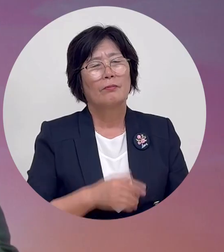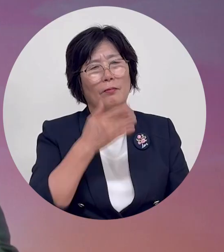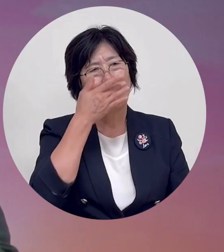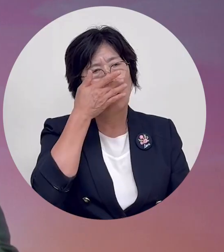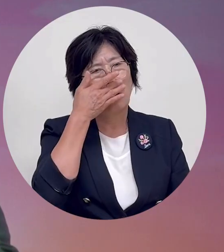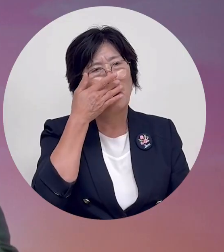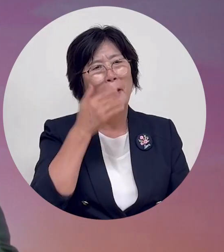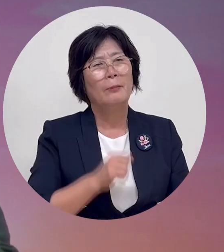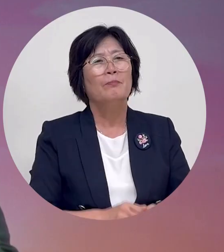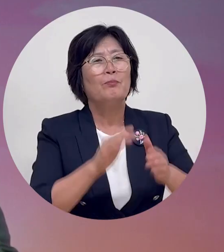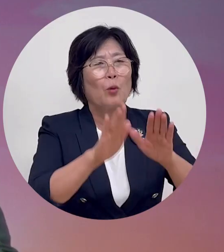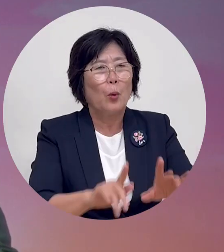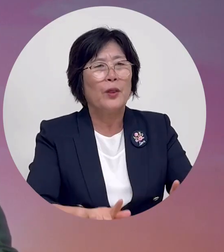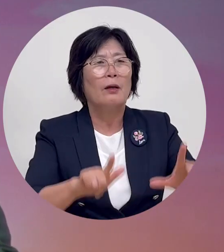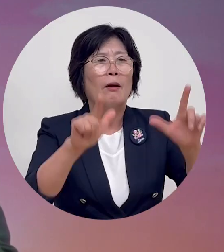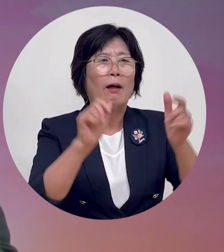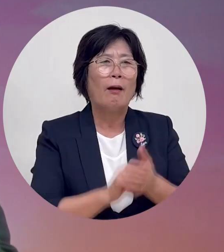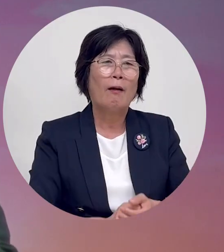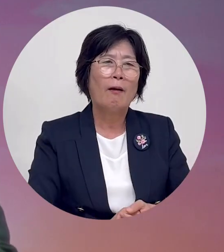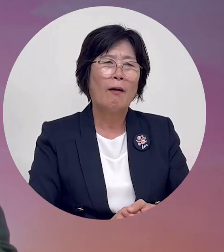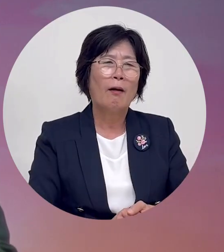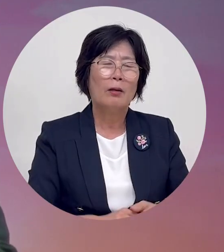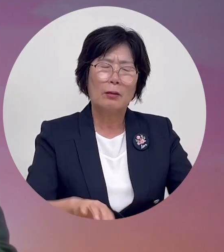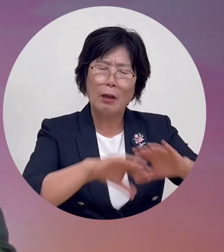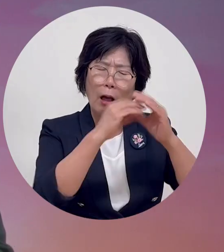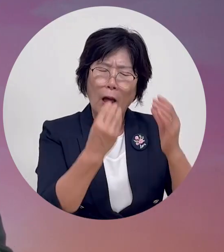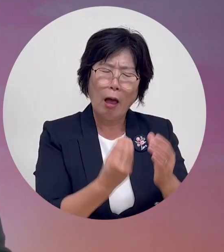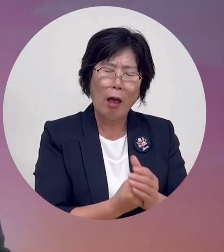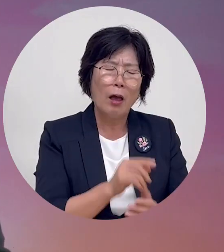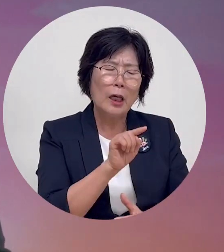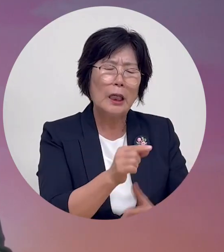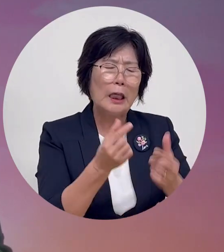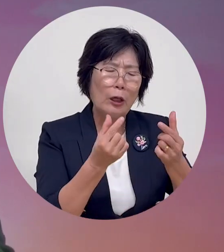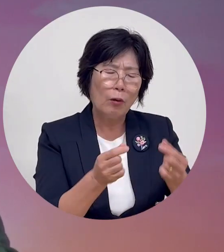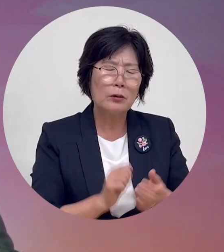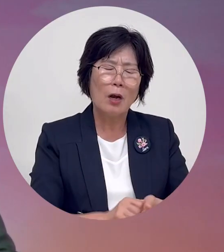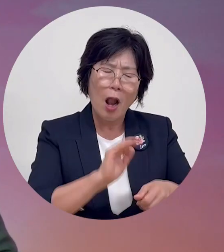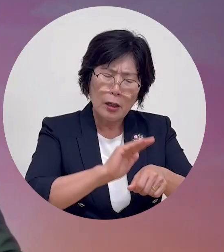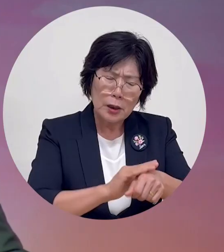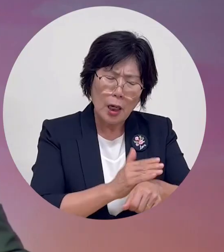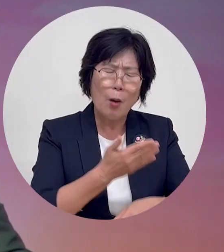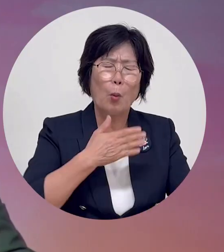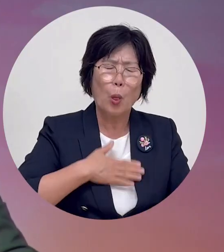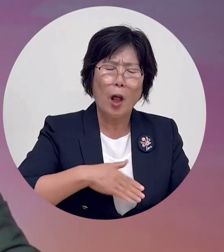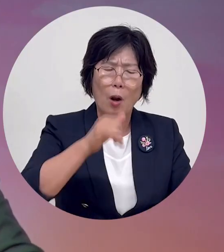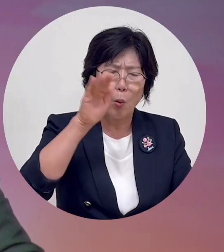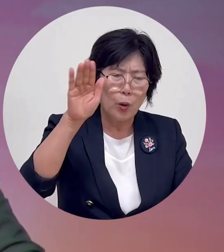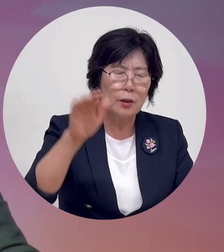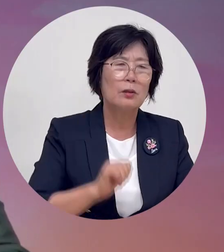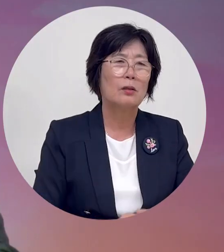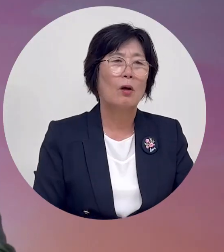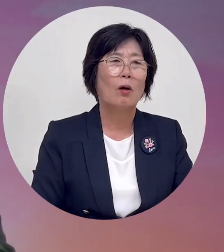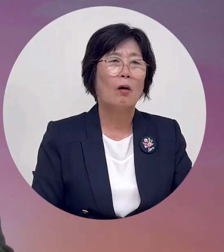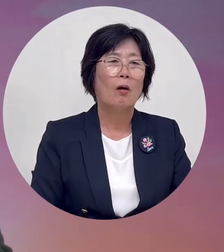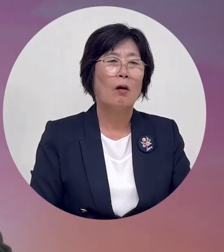오늘날 다 이것을 잘못 알고 있는 것이죠. 얼른